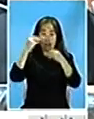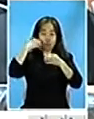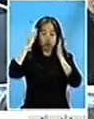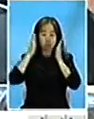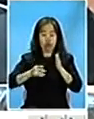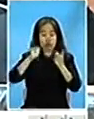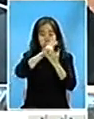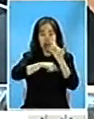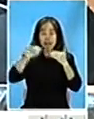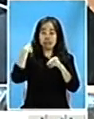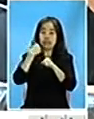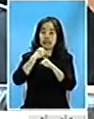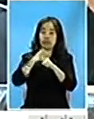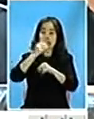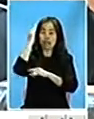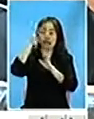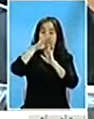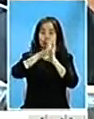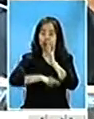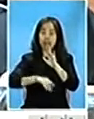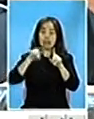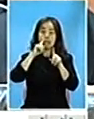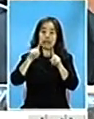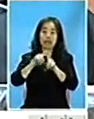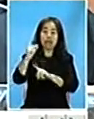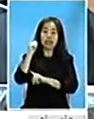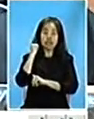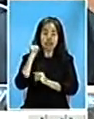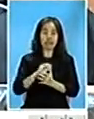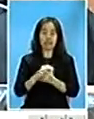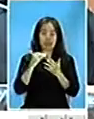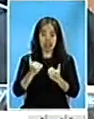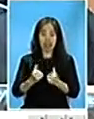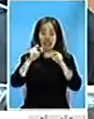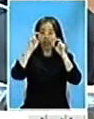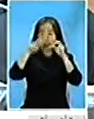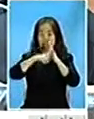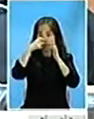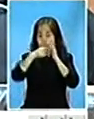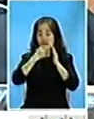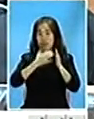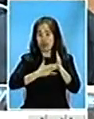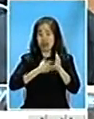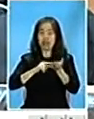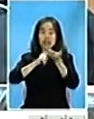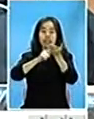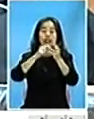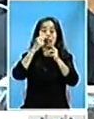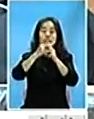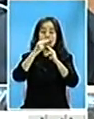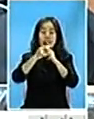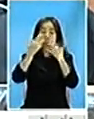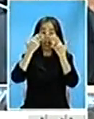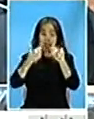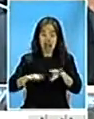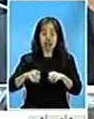หน้าที่ได้สมบูรณ์ครบถ้วนเช่นเดิมเพราะฉะนั้นประเด็นนี้จึงเป็นที่มาที่พวกกระผมจะขอเสนอรายชื่อแล้วก็รายชื่อ